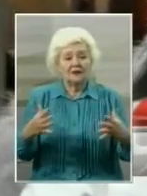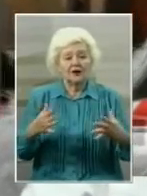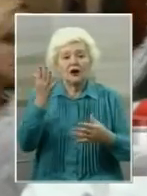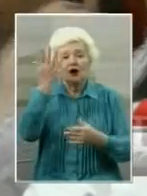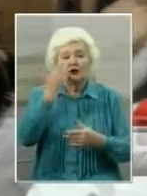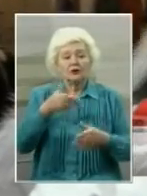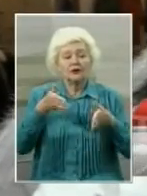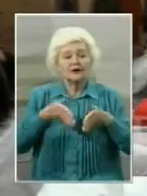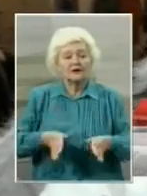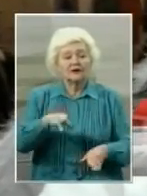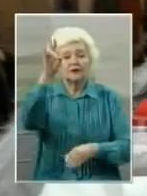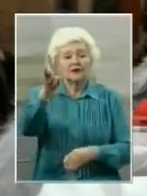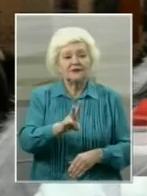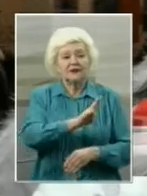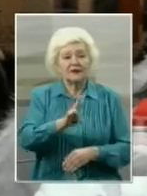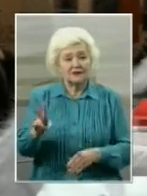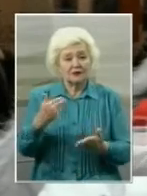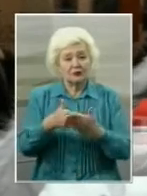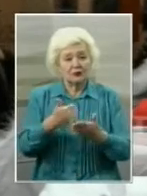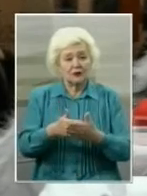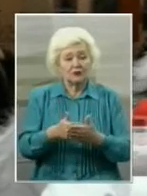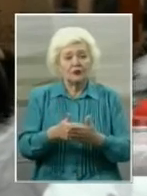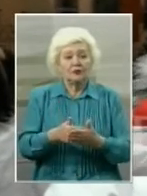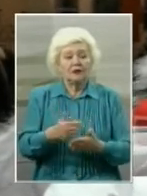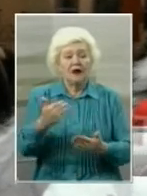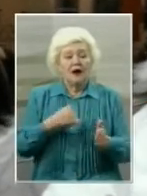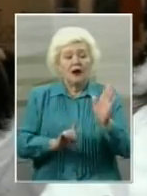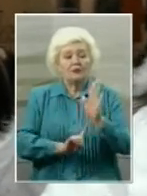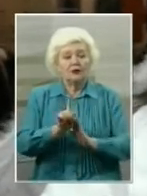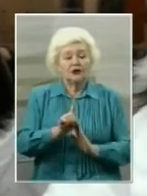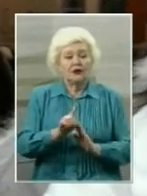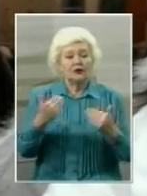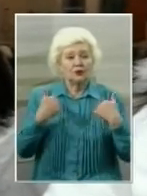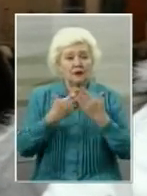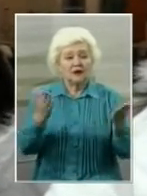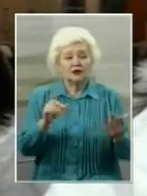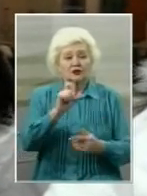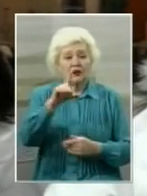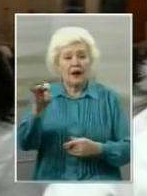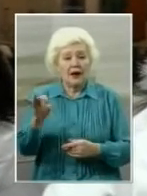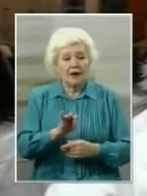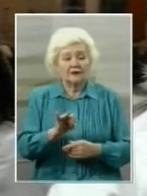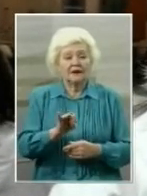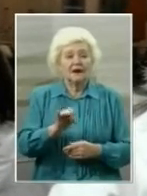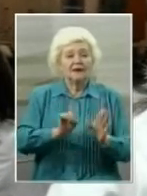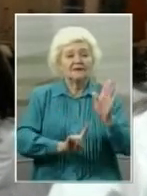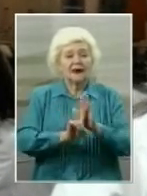коли народився Христос, тобто це початок нашої ери, це початок нашого, це початок